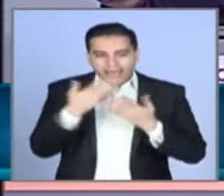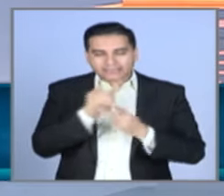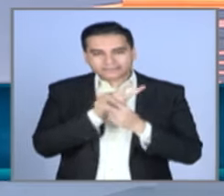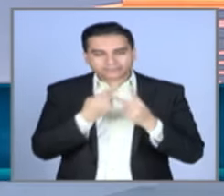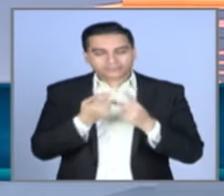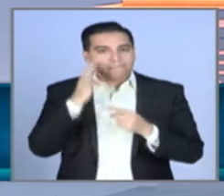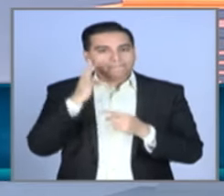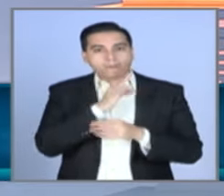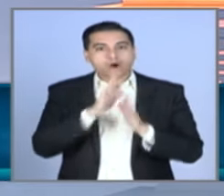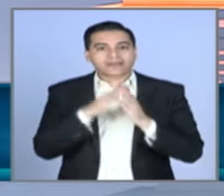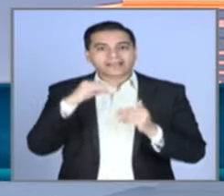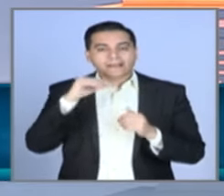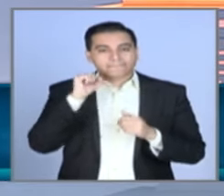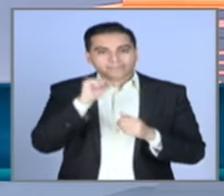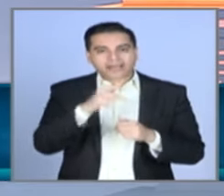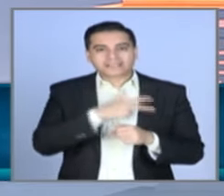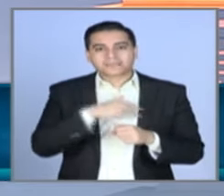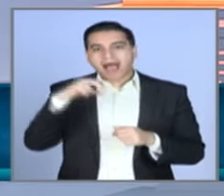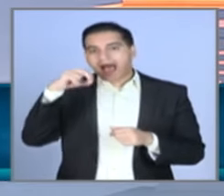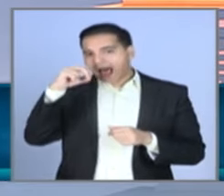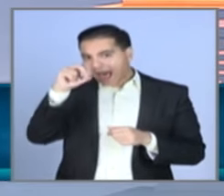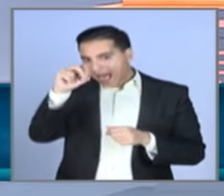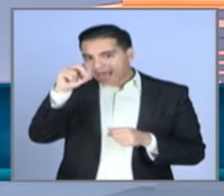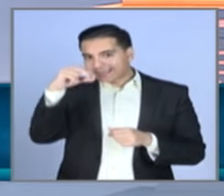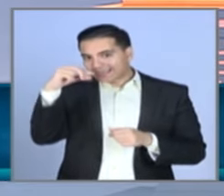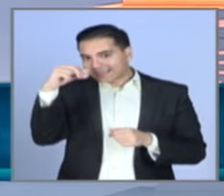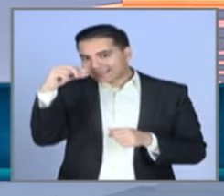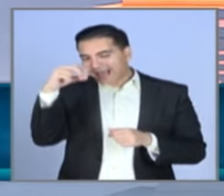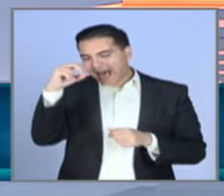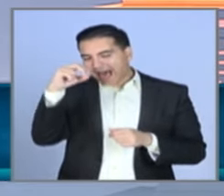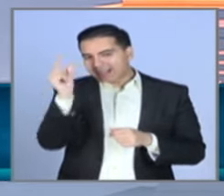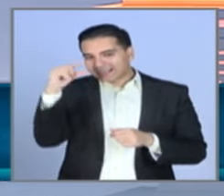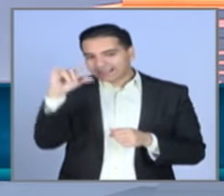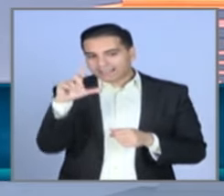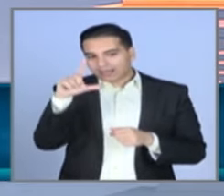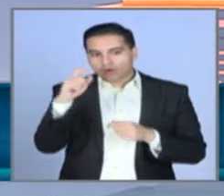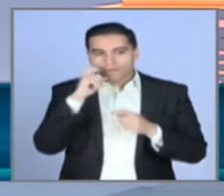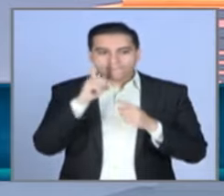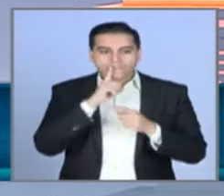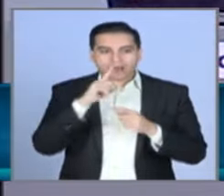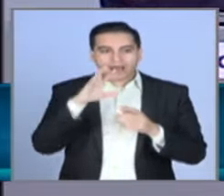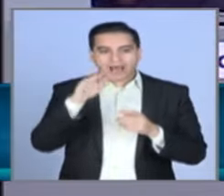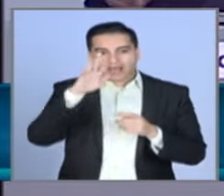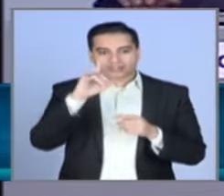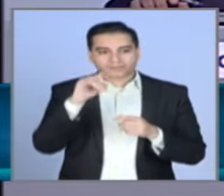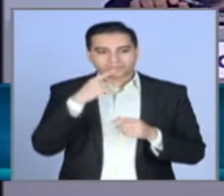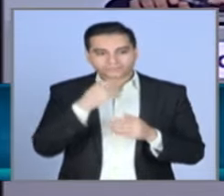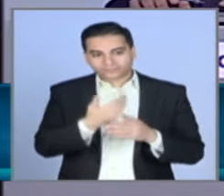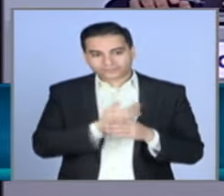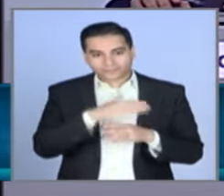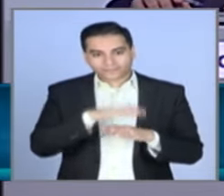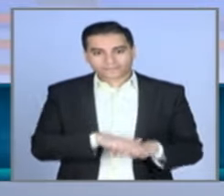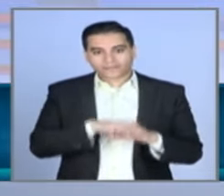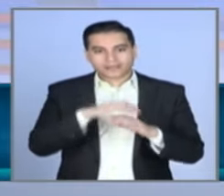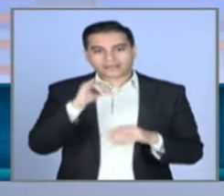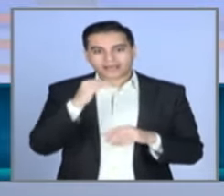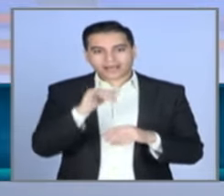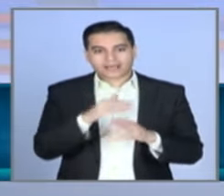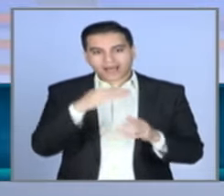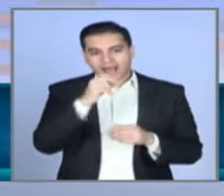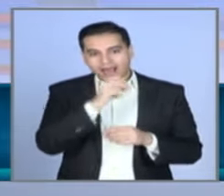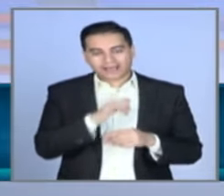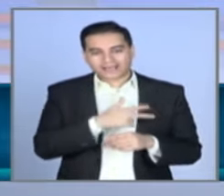أشهر كتبه قنديل أم هاشم. قنديل أم هاشم وتكة شاطر. يحيى حق. يحيى حقي